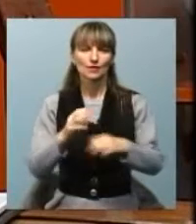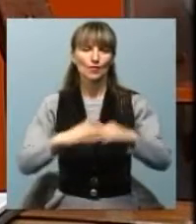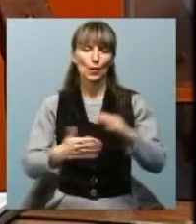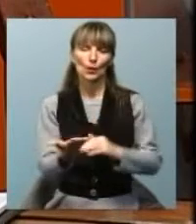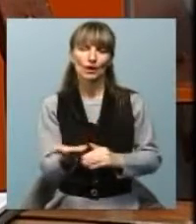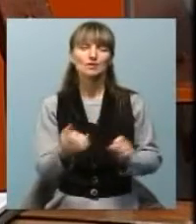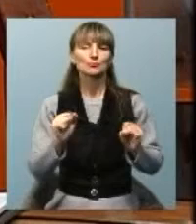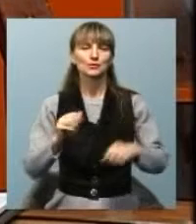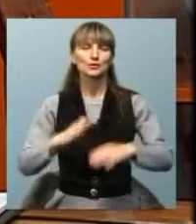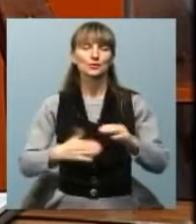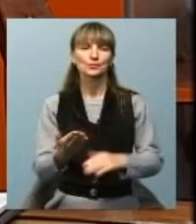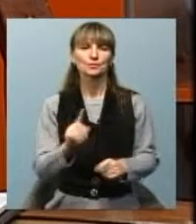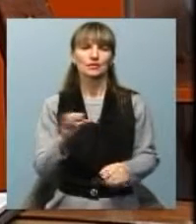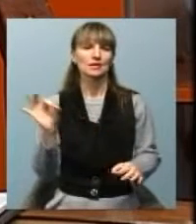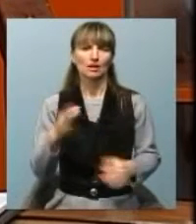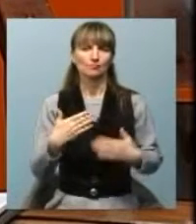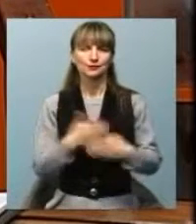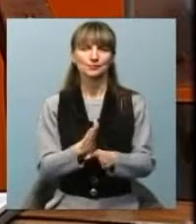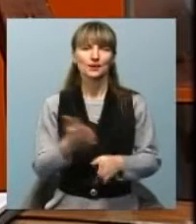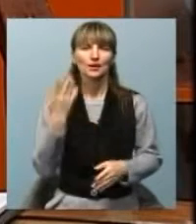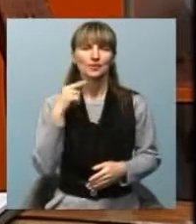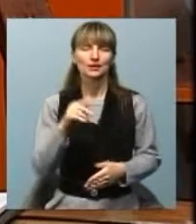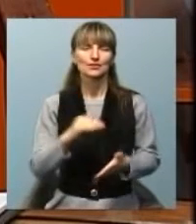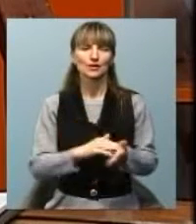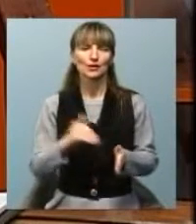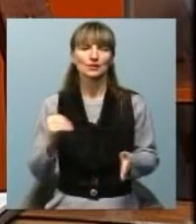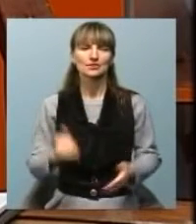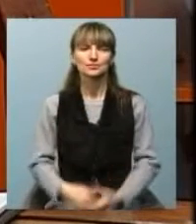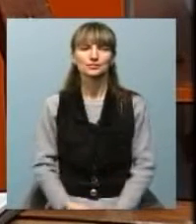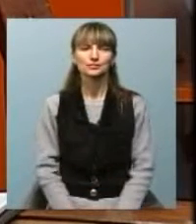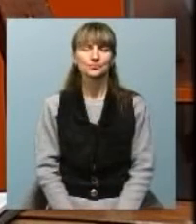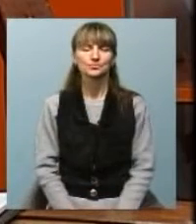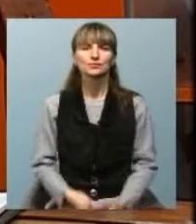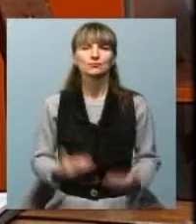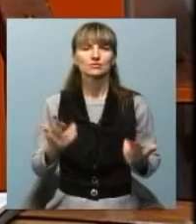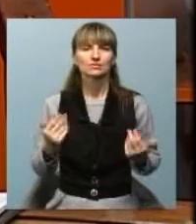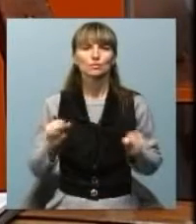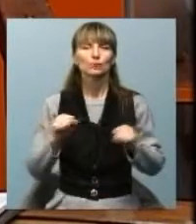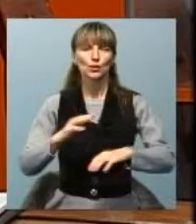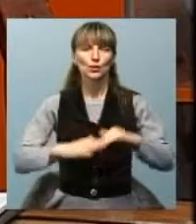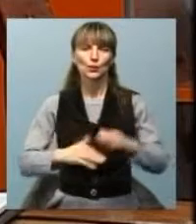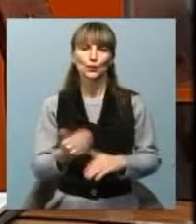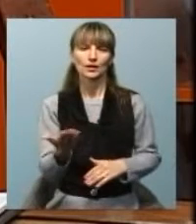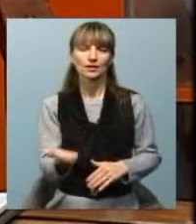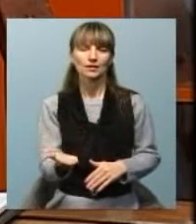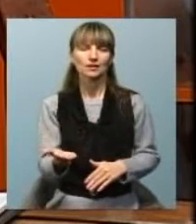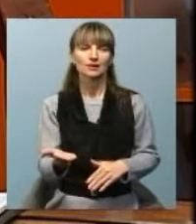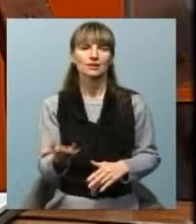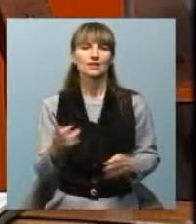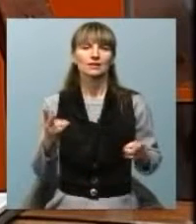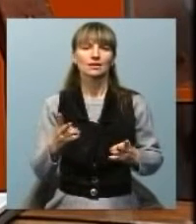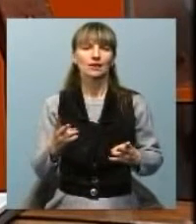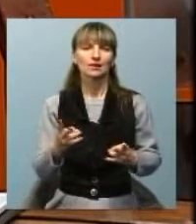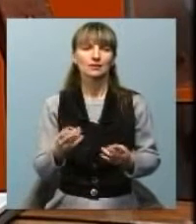Чи можна їх тримати в руках? Чи вони одразу лопаються, коли ти до них торкаєшся? Так, да, їх можна брати в руки. Надо